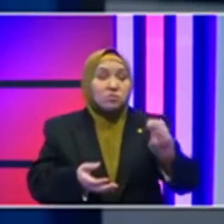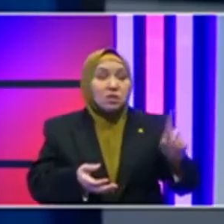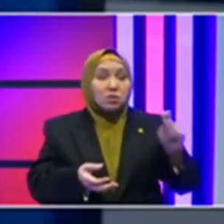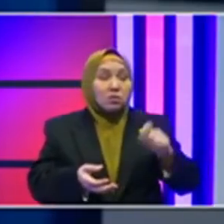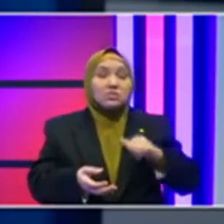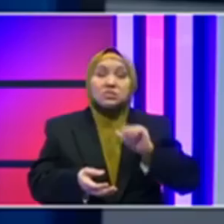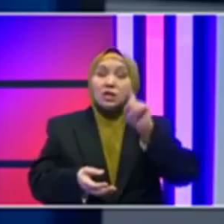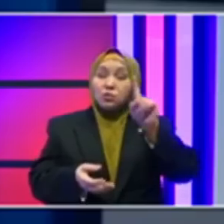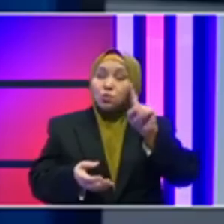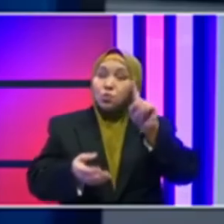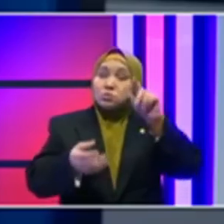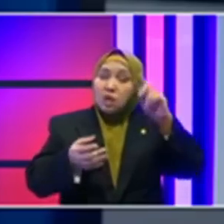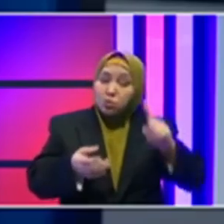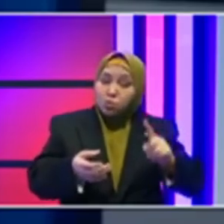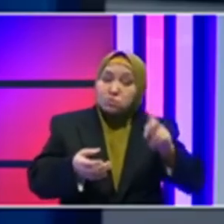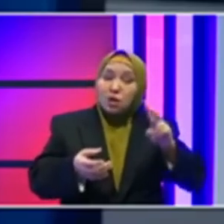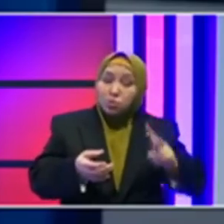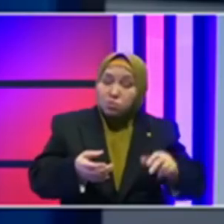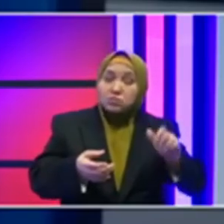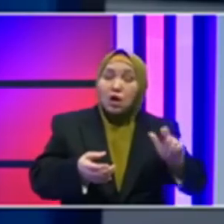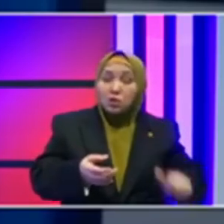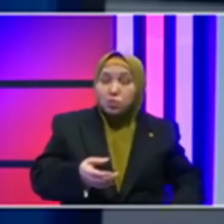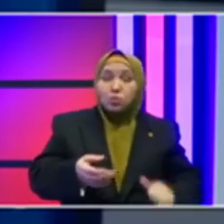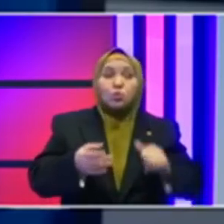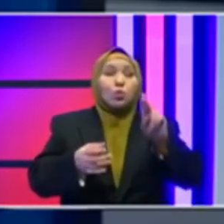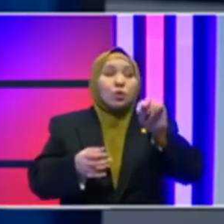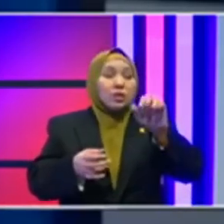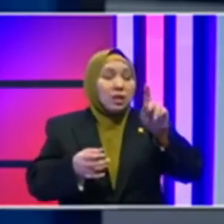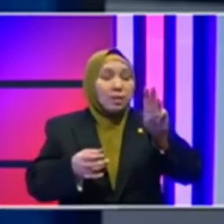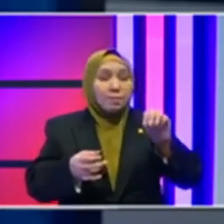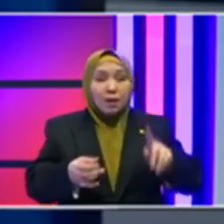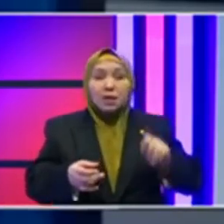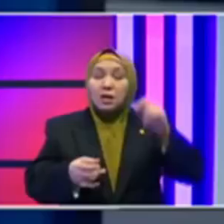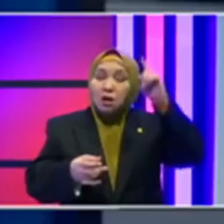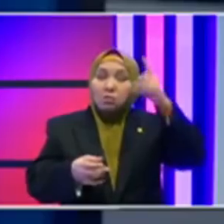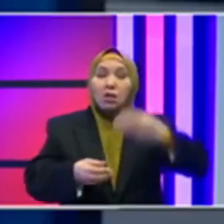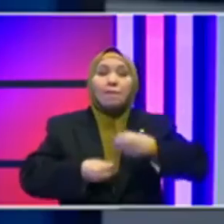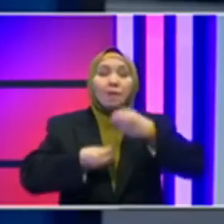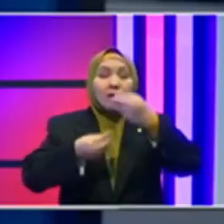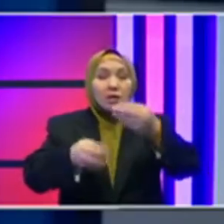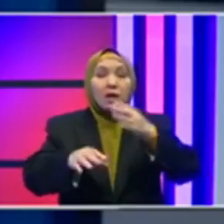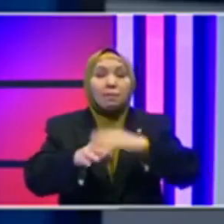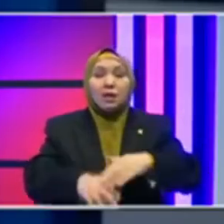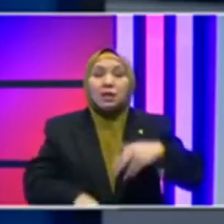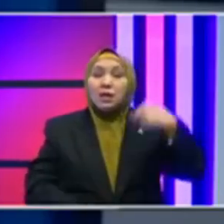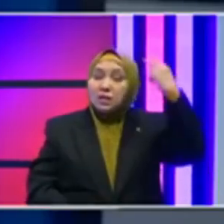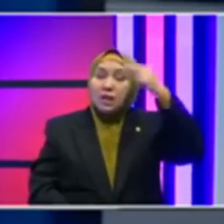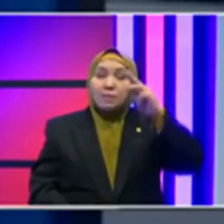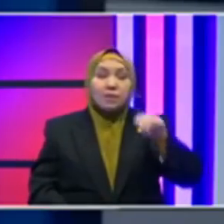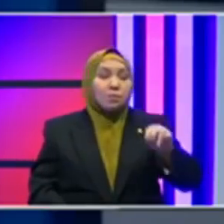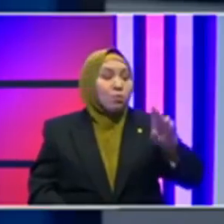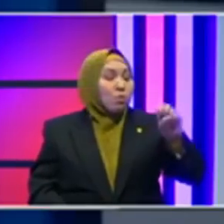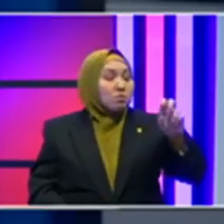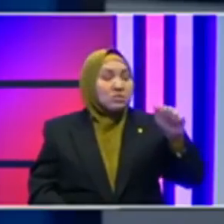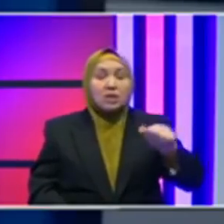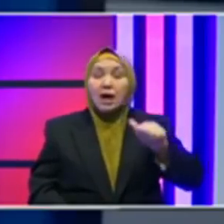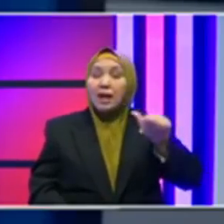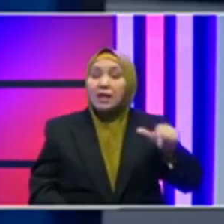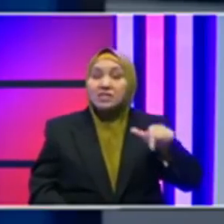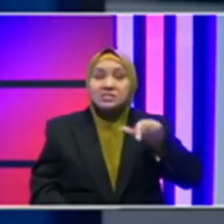satu persatu nikmat yang Allah Subhanahu Wa Ta'ala berikan kepada Nabi Musa Alaihissalam